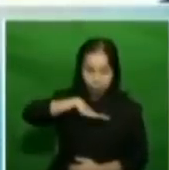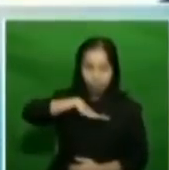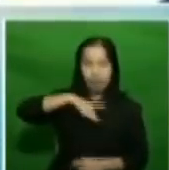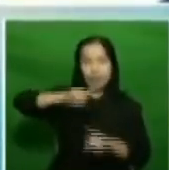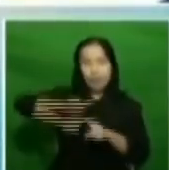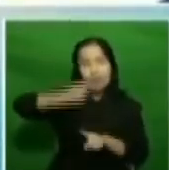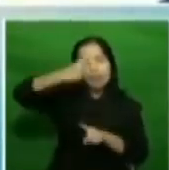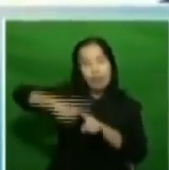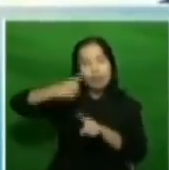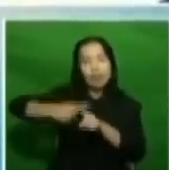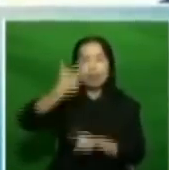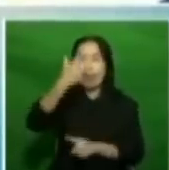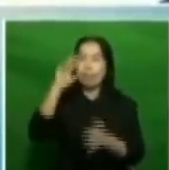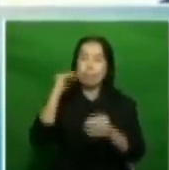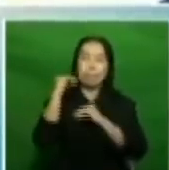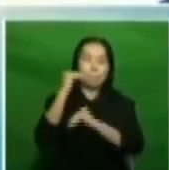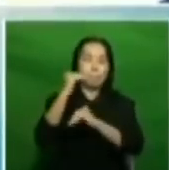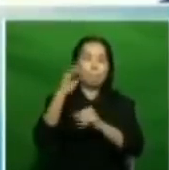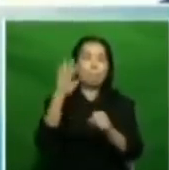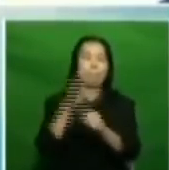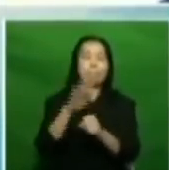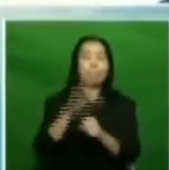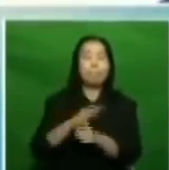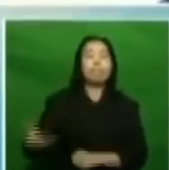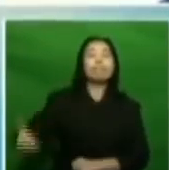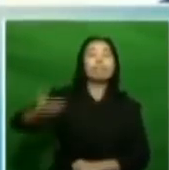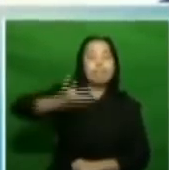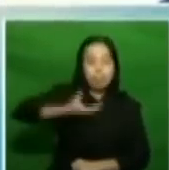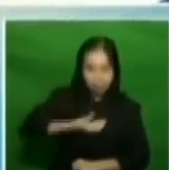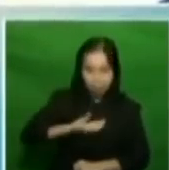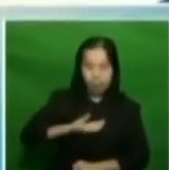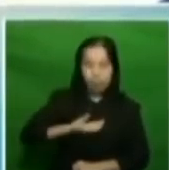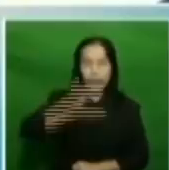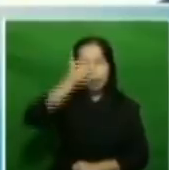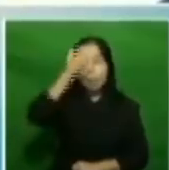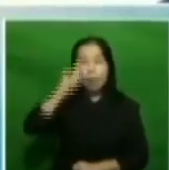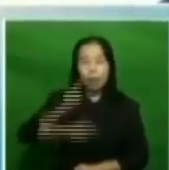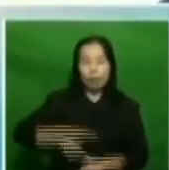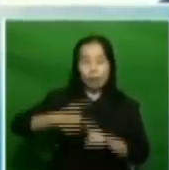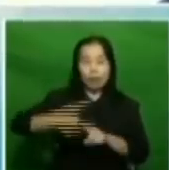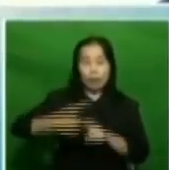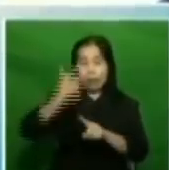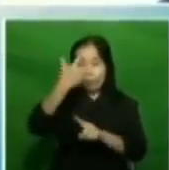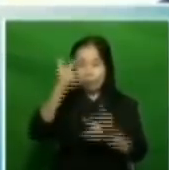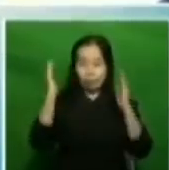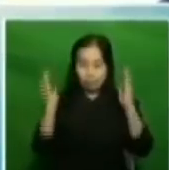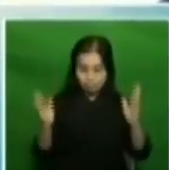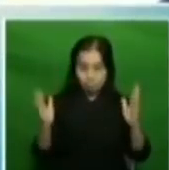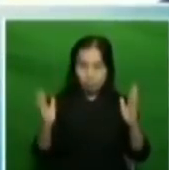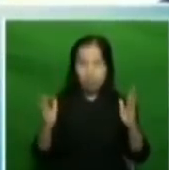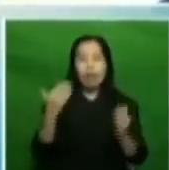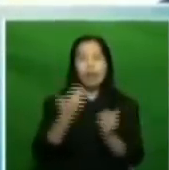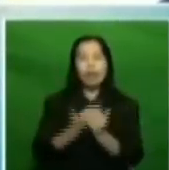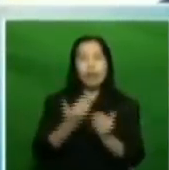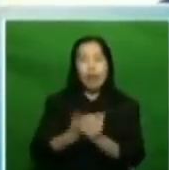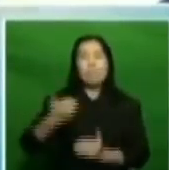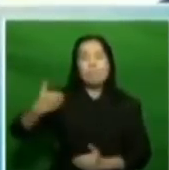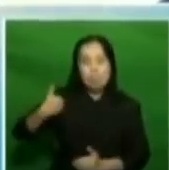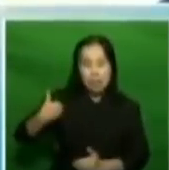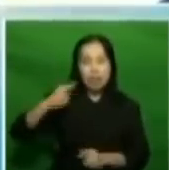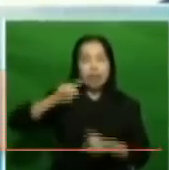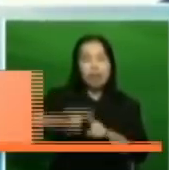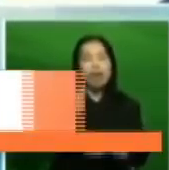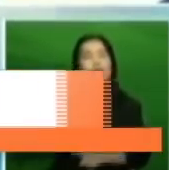ได ้ให้อยู่แล้วฉะนั้นนี่คือเงินก้อนแรกเพื่อว่าใน3เดือนนี้เนี่ยคุณมีเงินแน่นอนที่สุดก็คือว่า